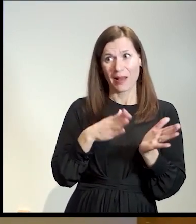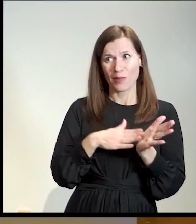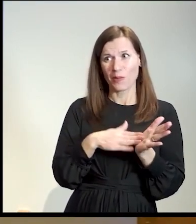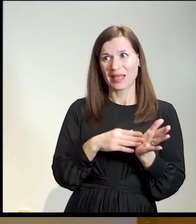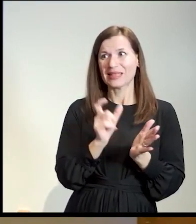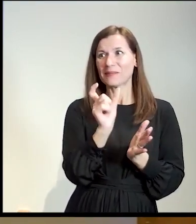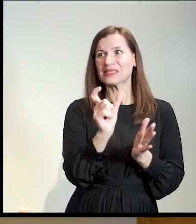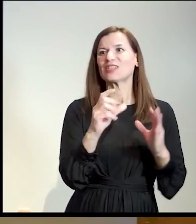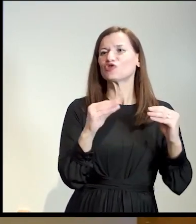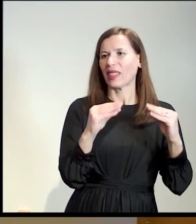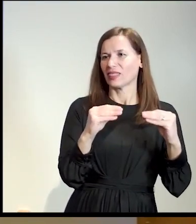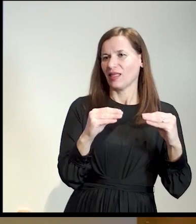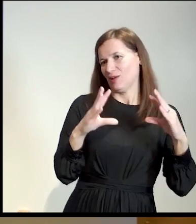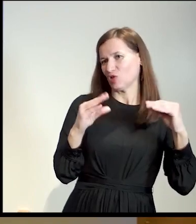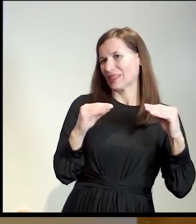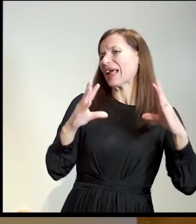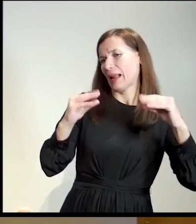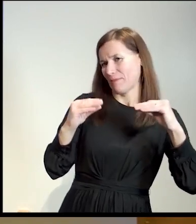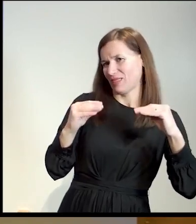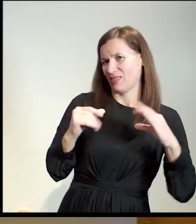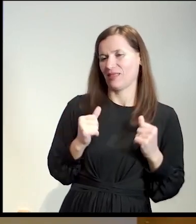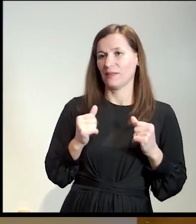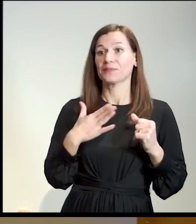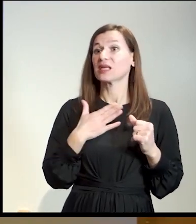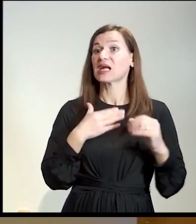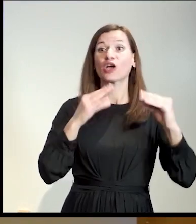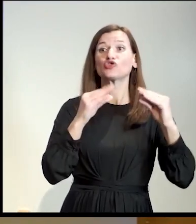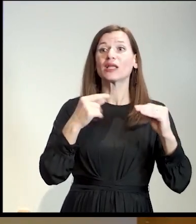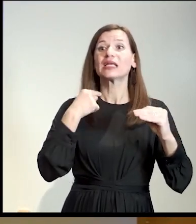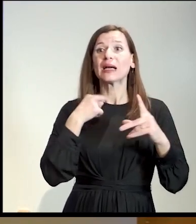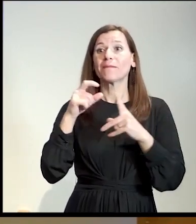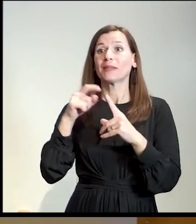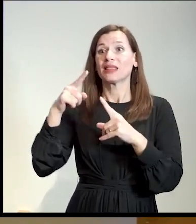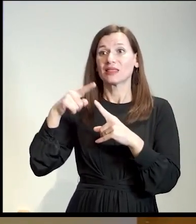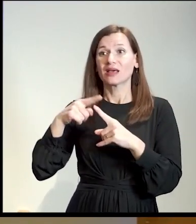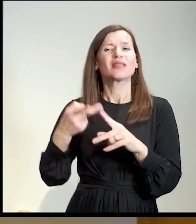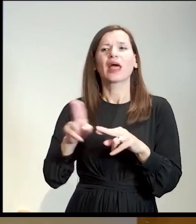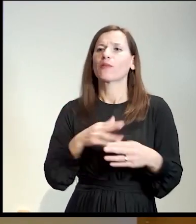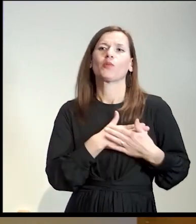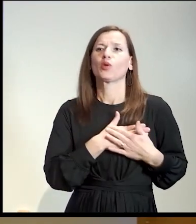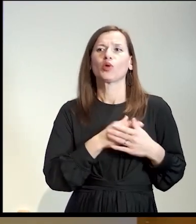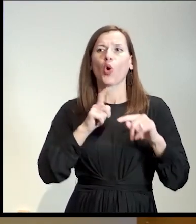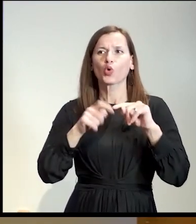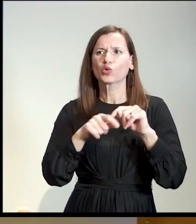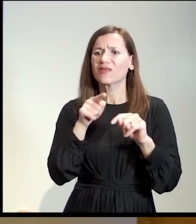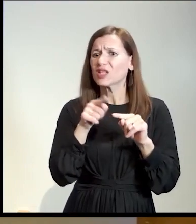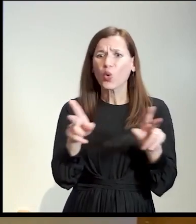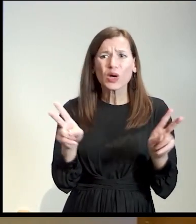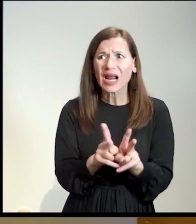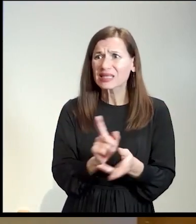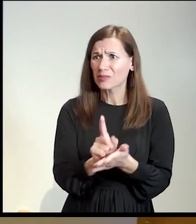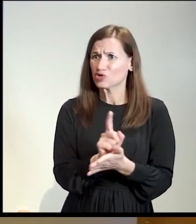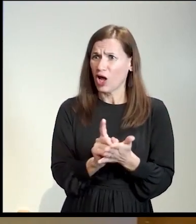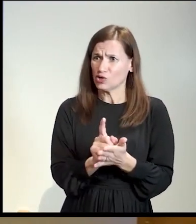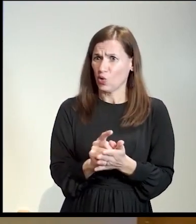beseda chat, klepet. Zakaj je postal chat GPT najbolj priljubljeno orodje v tako kratkem času, tehnološko